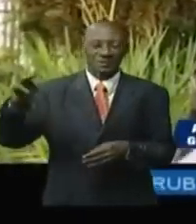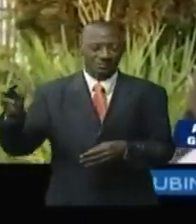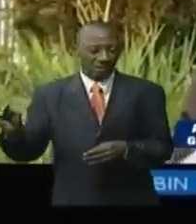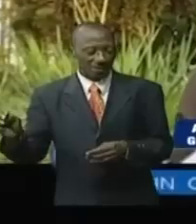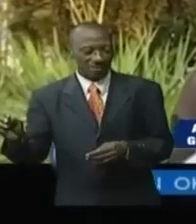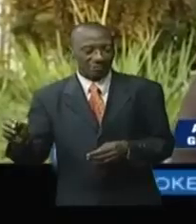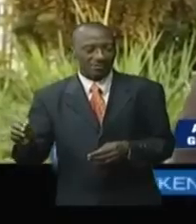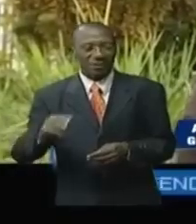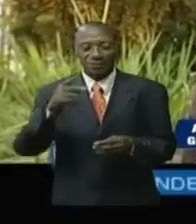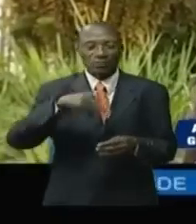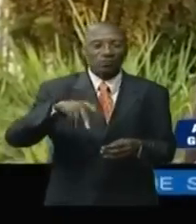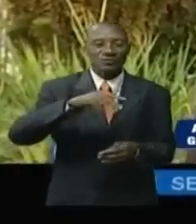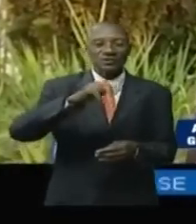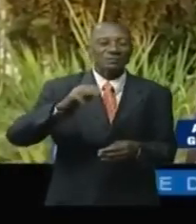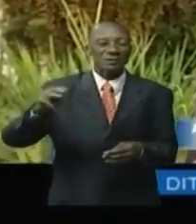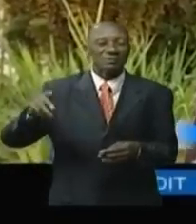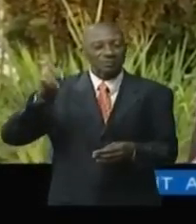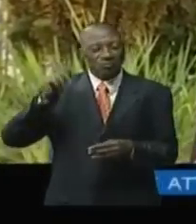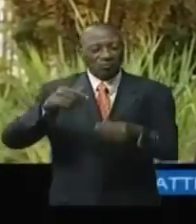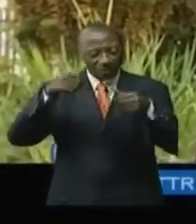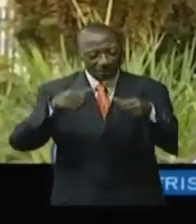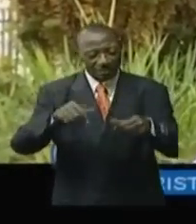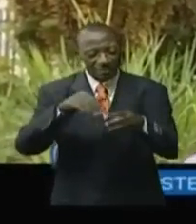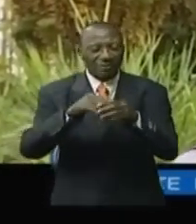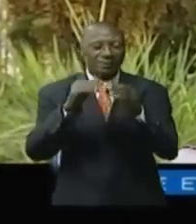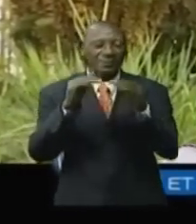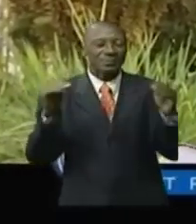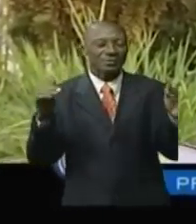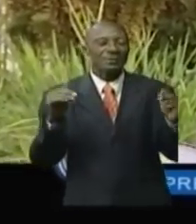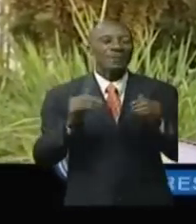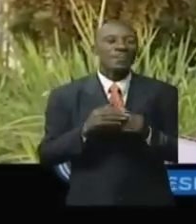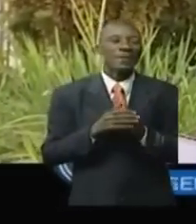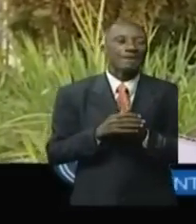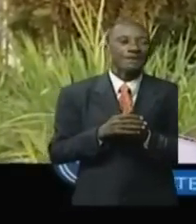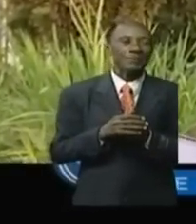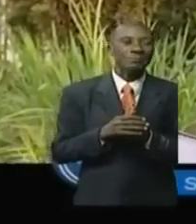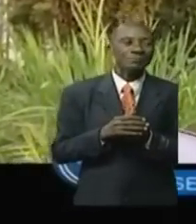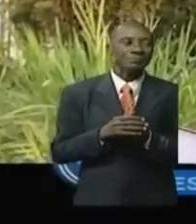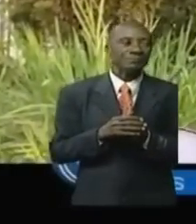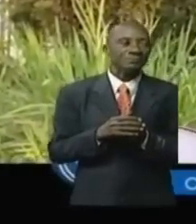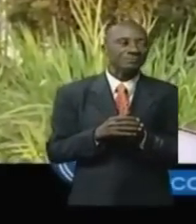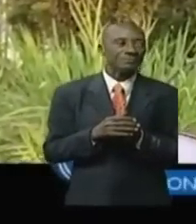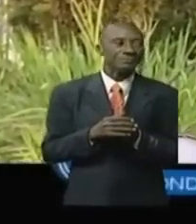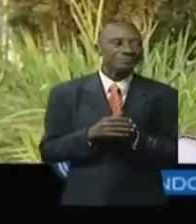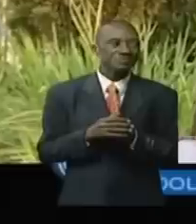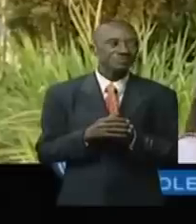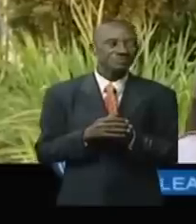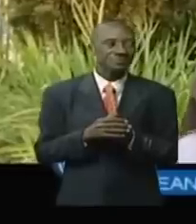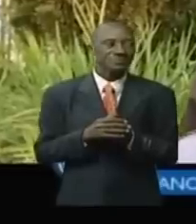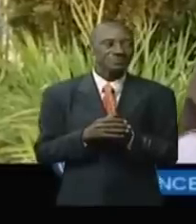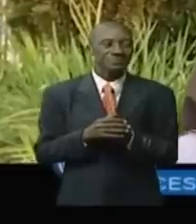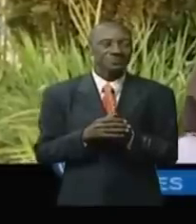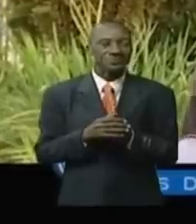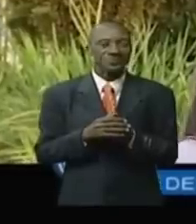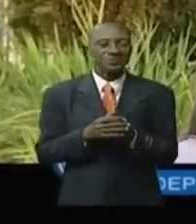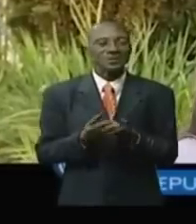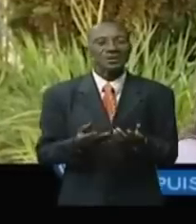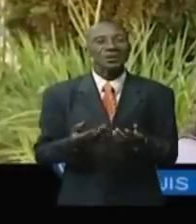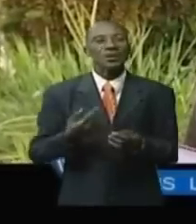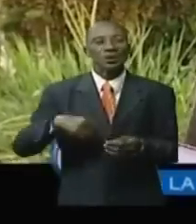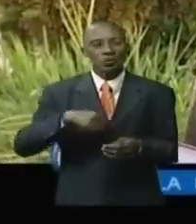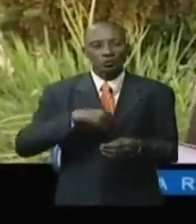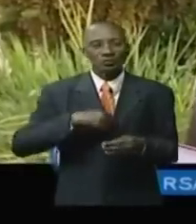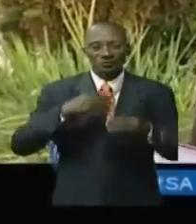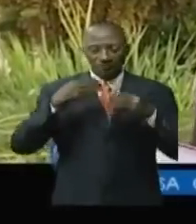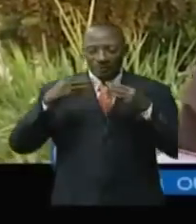ennemis. Le président Tshisekedi, mais aujourd'hui, c'est à Kalima, car nous avons le message à Salamabila,